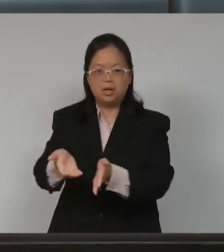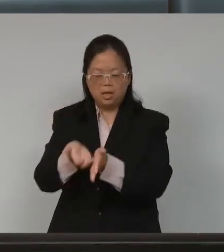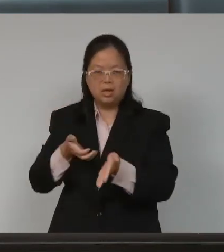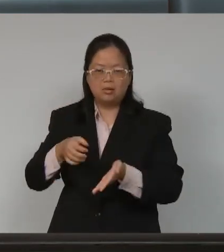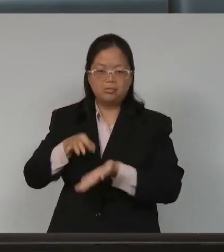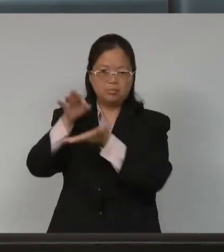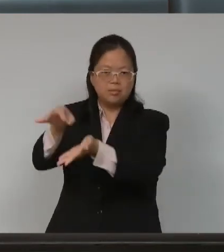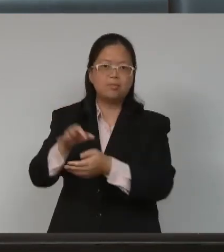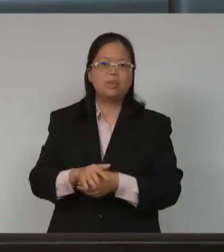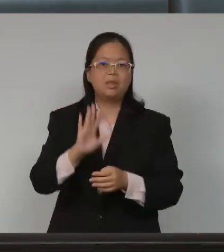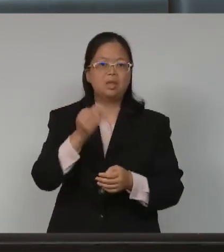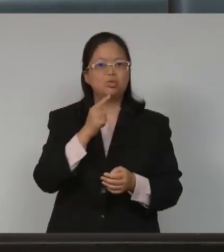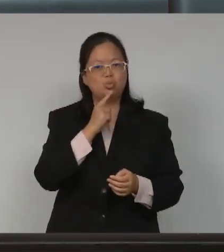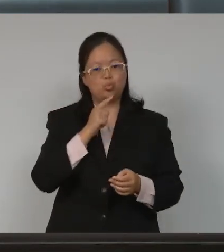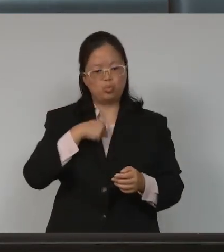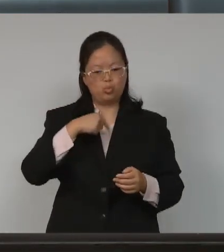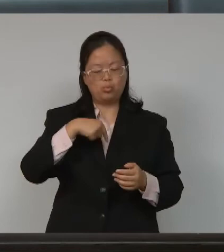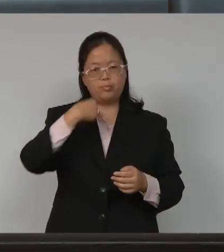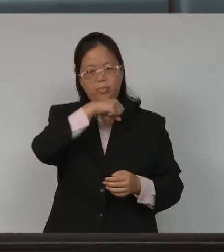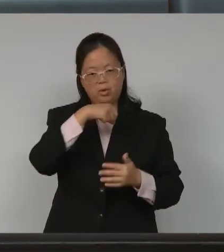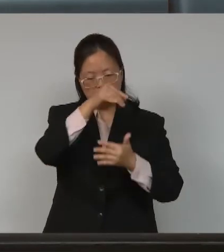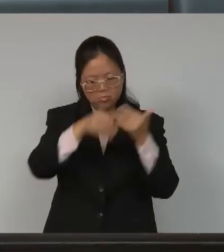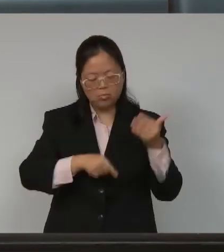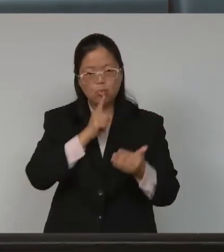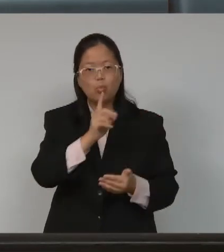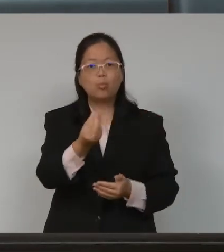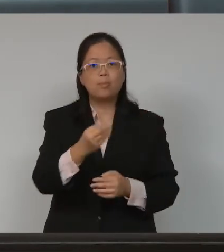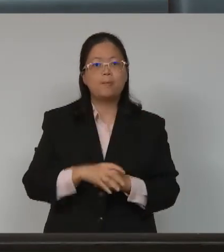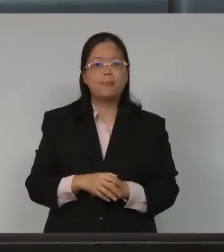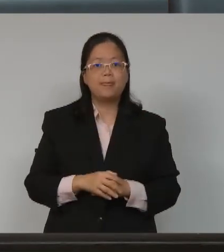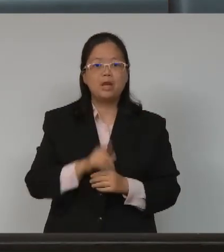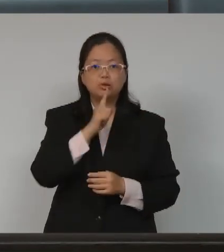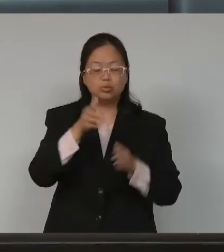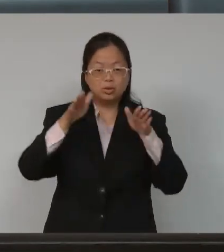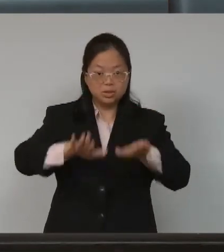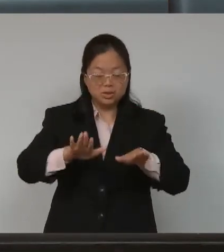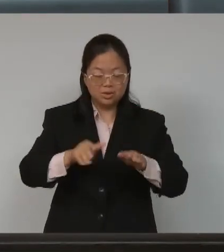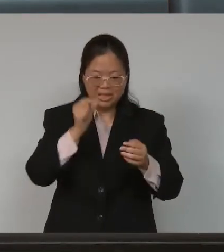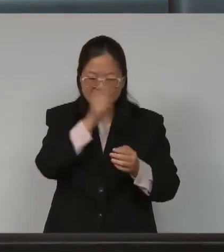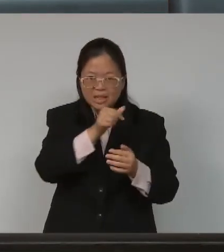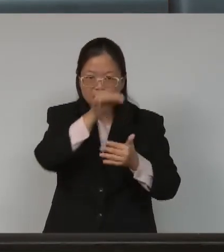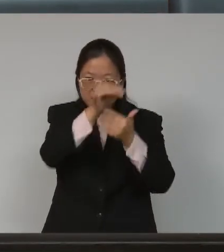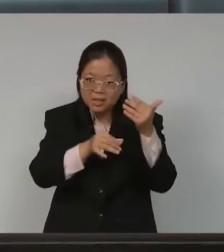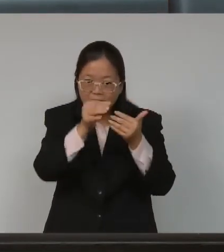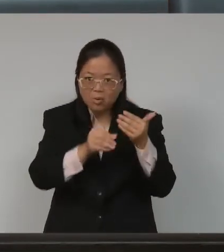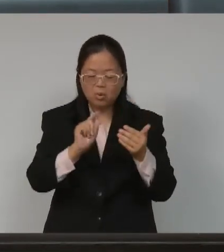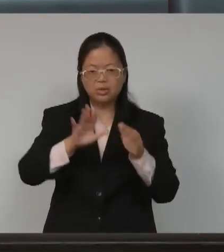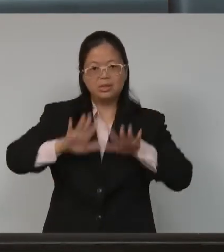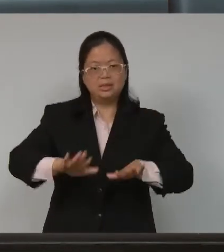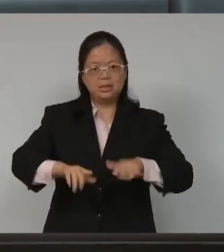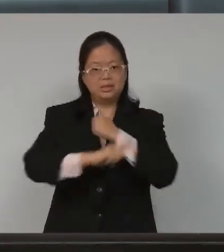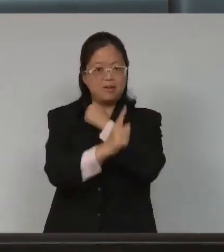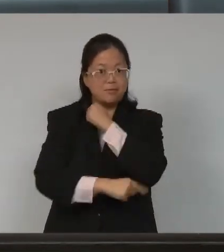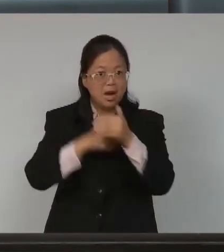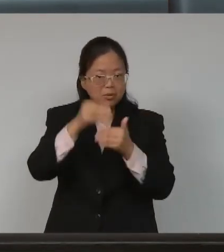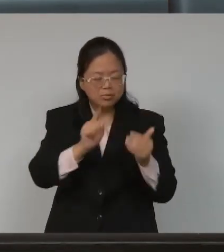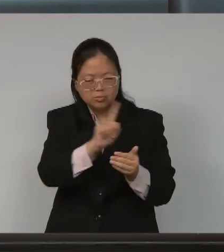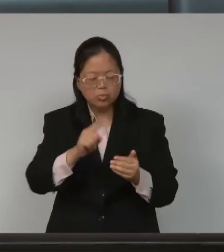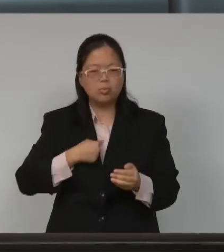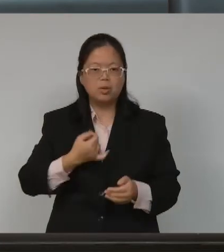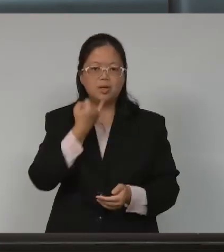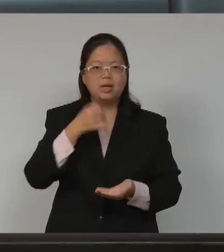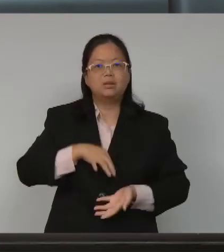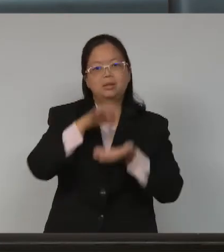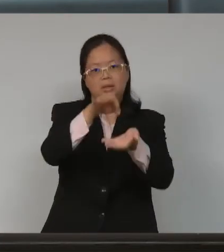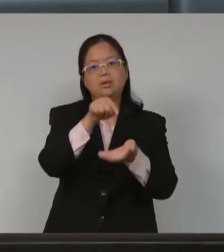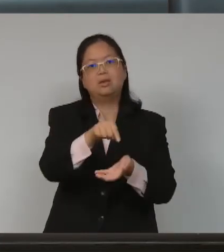经通过的法律直接进行复决，也可以针对特定的条文或者是整部法律。那问题就在于说，我们这个案子它